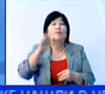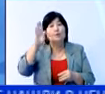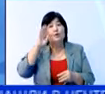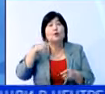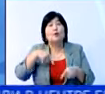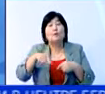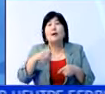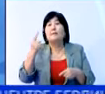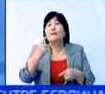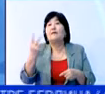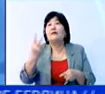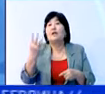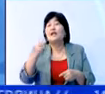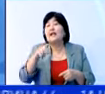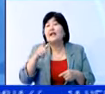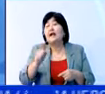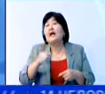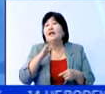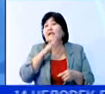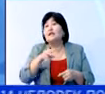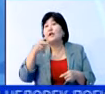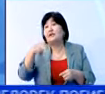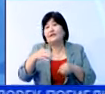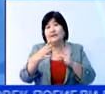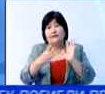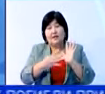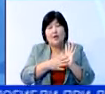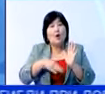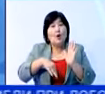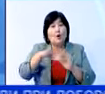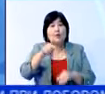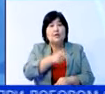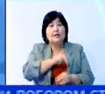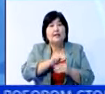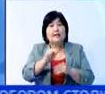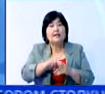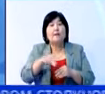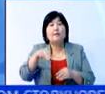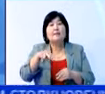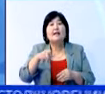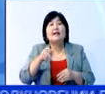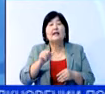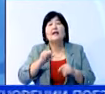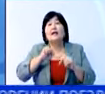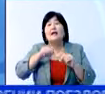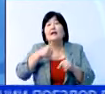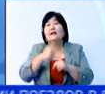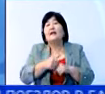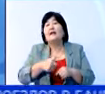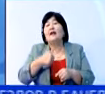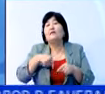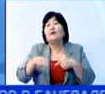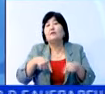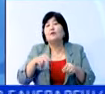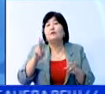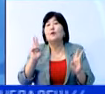первой, второй премьер-лигах сезона 2019. Лучшим тренером премьер-лиги признан главный тренер футбольного